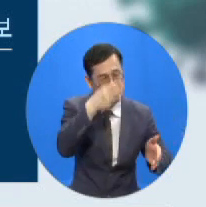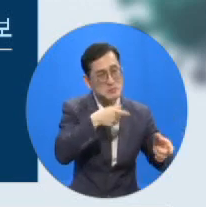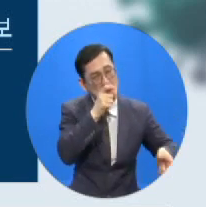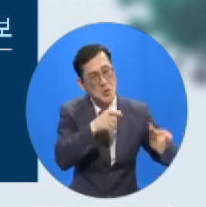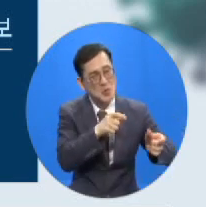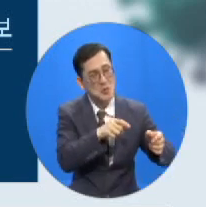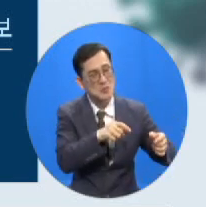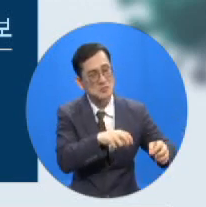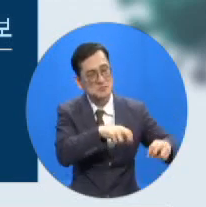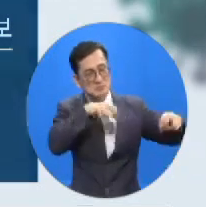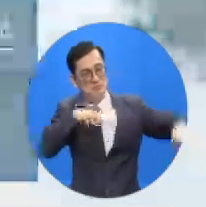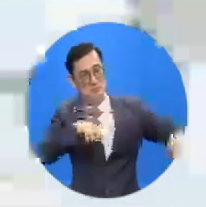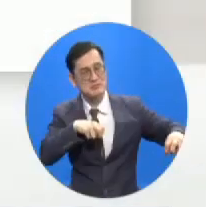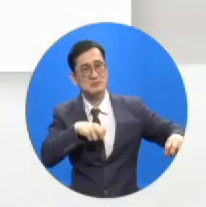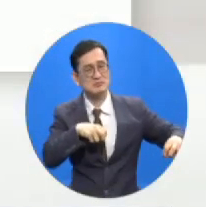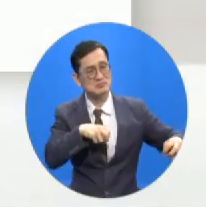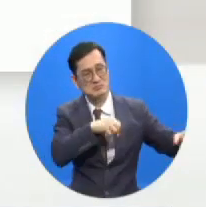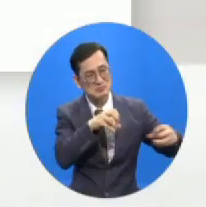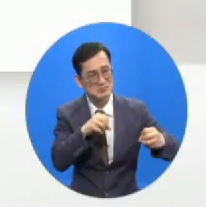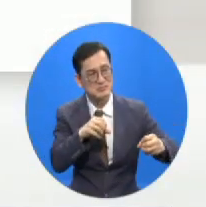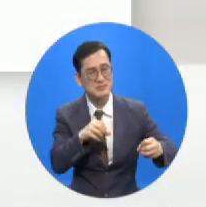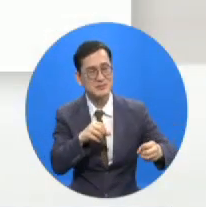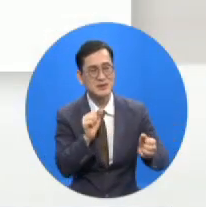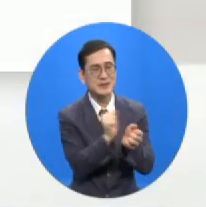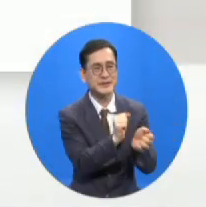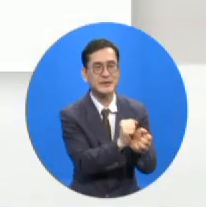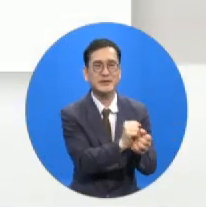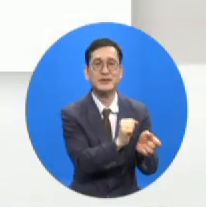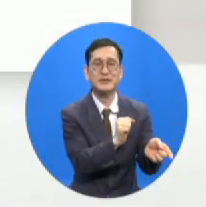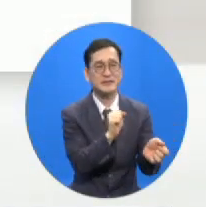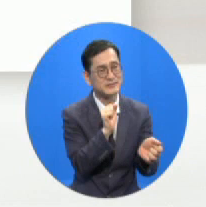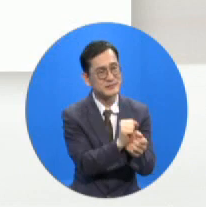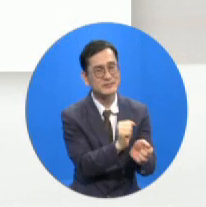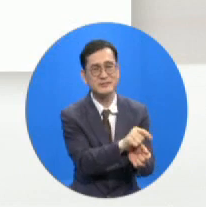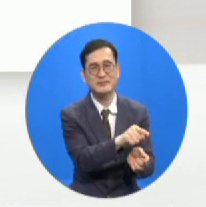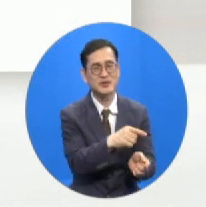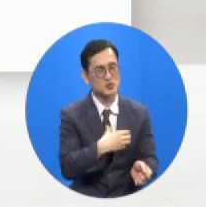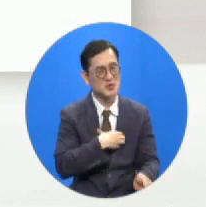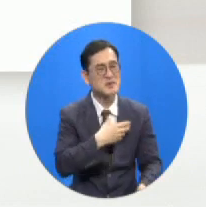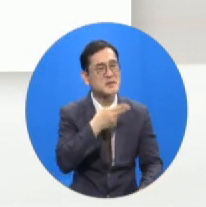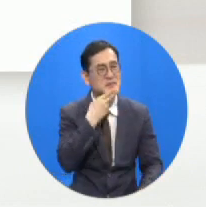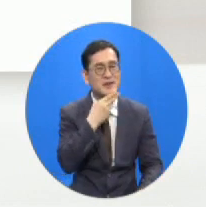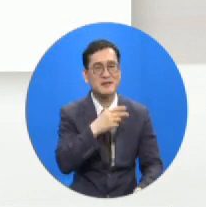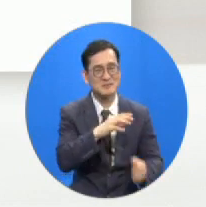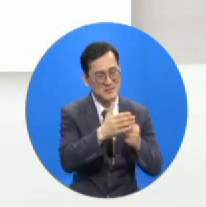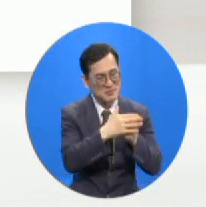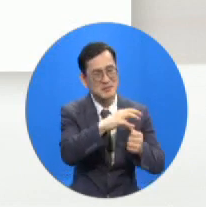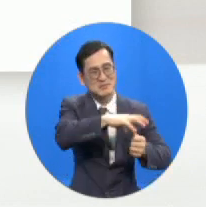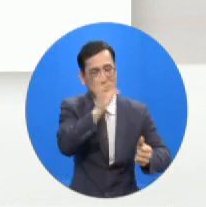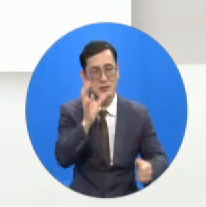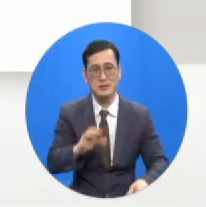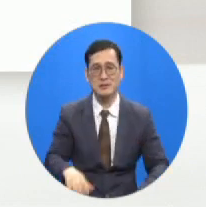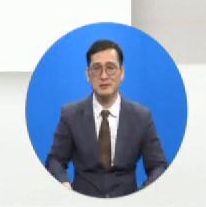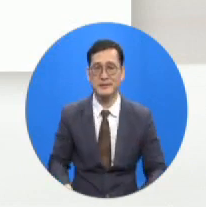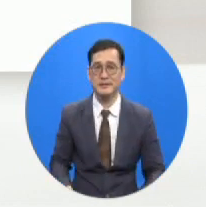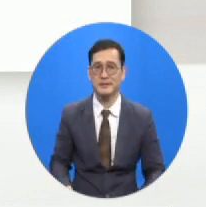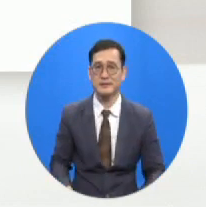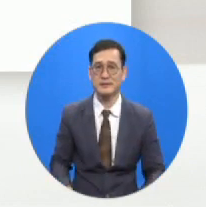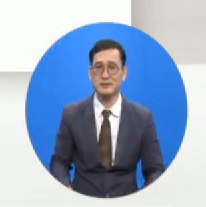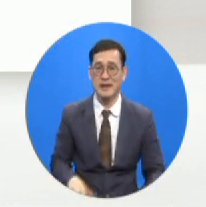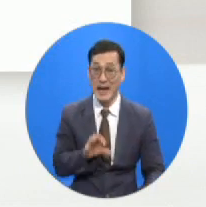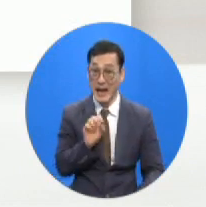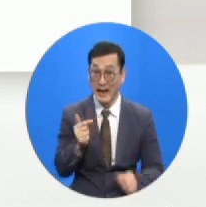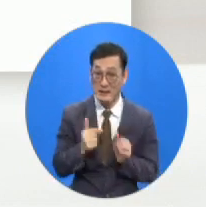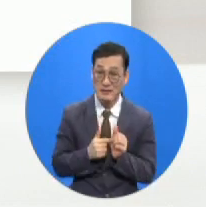관계자가 설명하고 있는 겁니다. 그러자 안철수 대표는 제정신이라고 얘기를 하고 있습니다. 김병인 박사님,